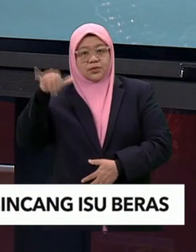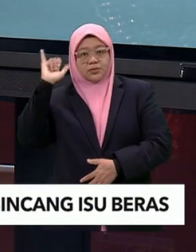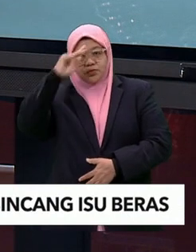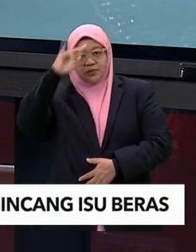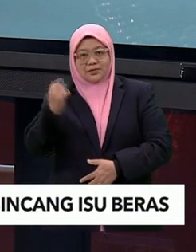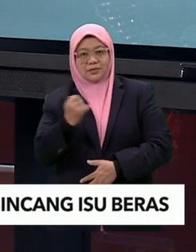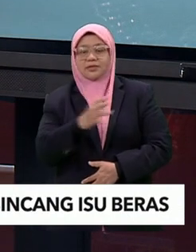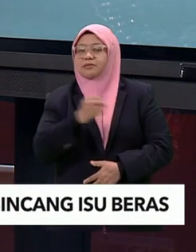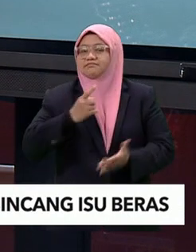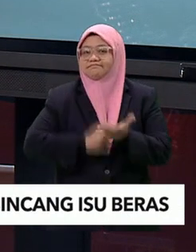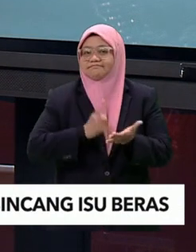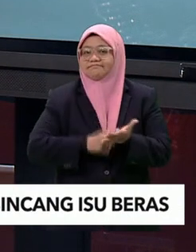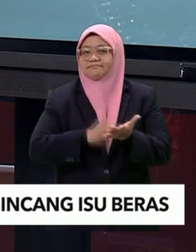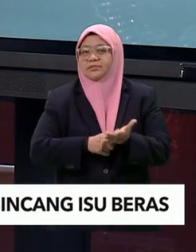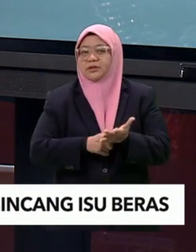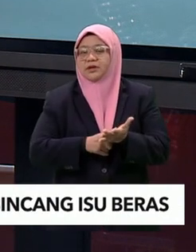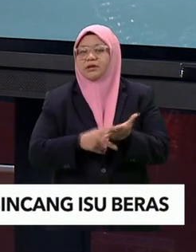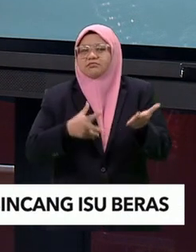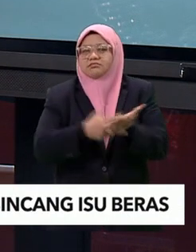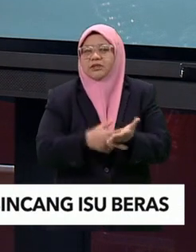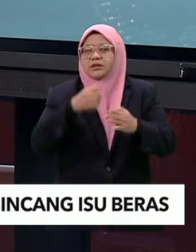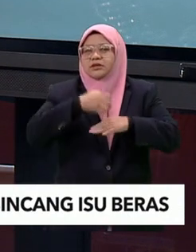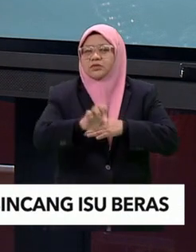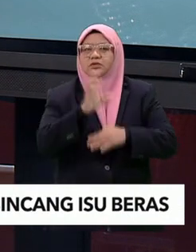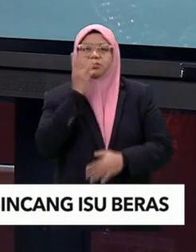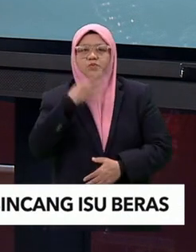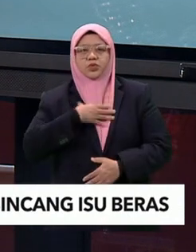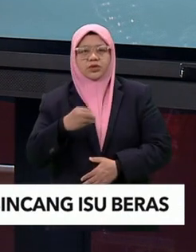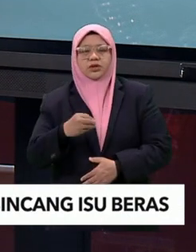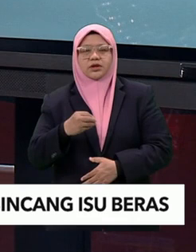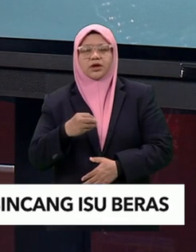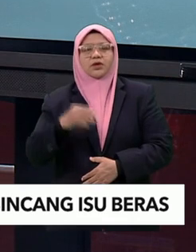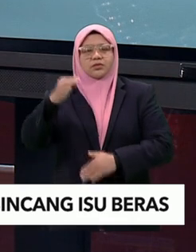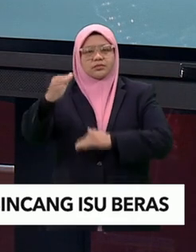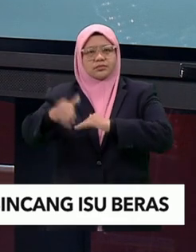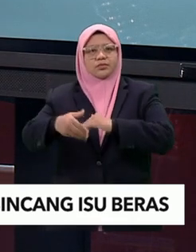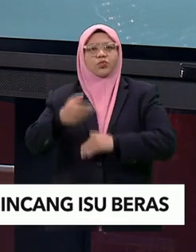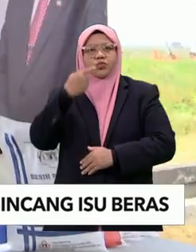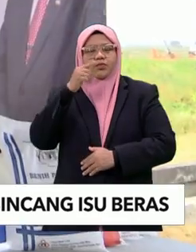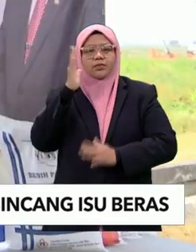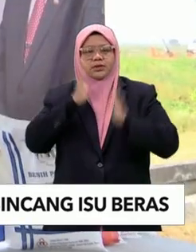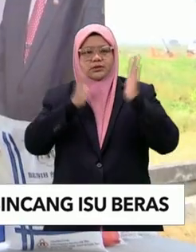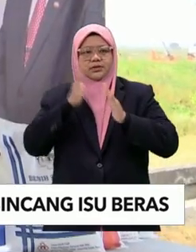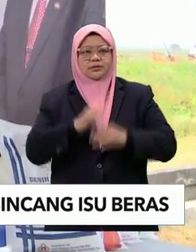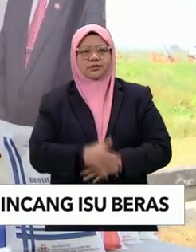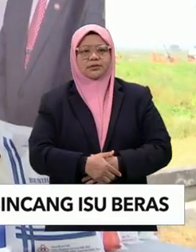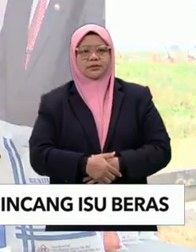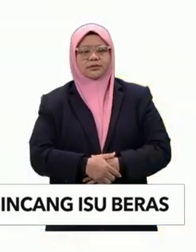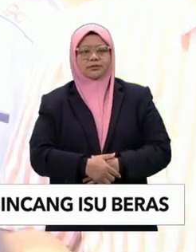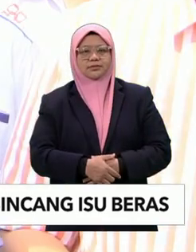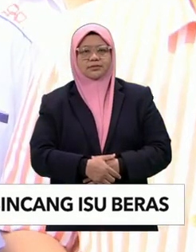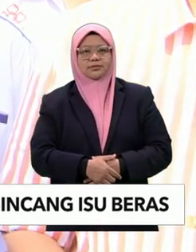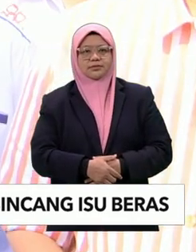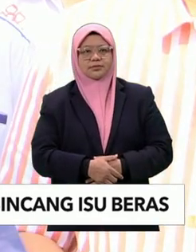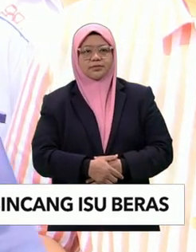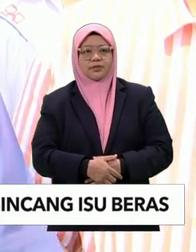Putrajaya bagi membincangkan sekatan eksport beras putih dari negara itu kepada Malaysia dan